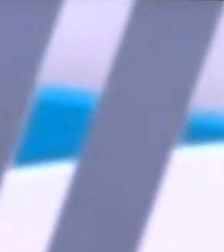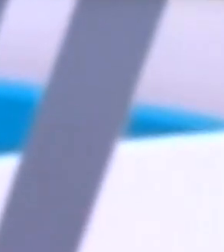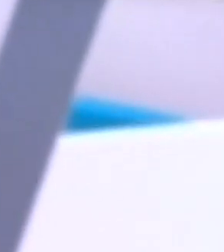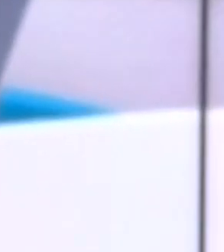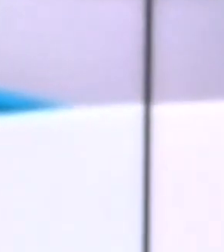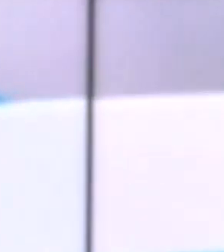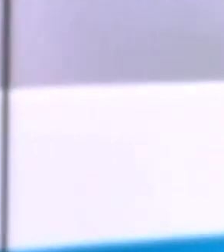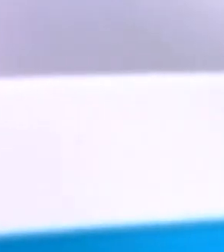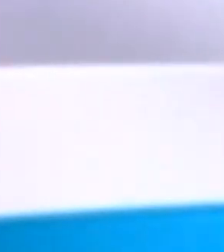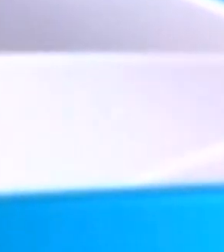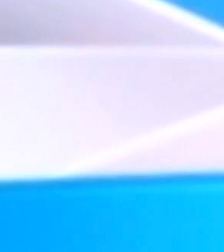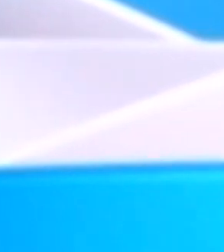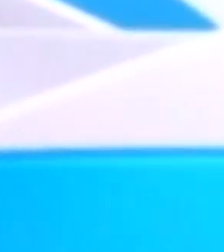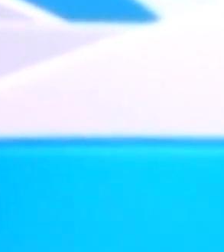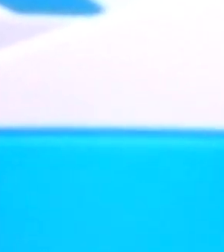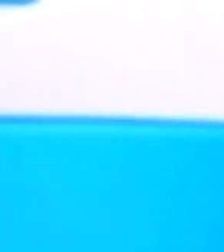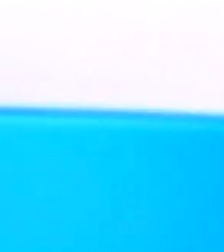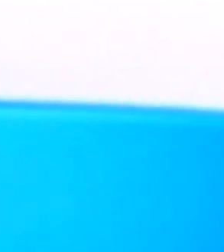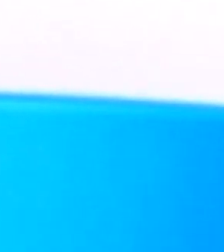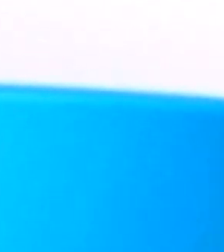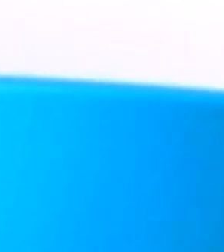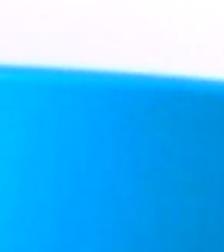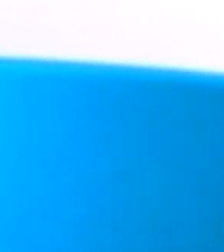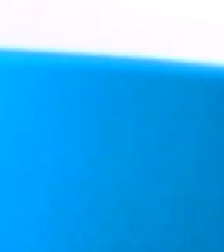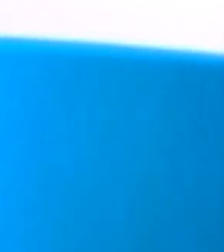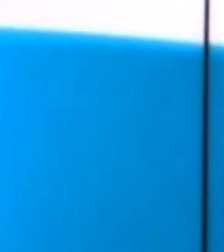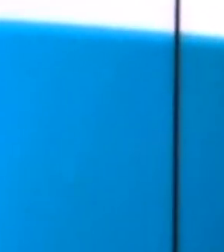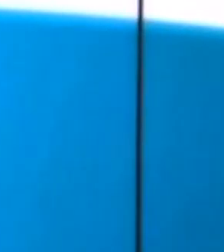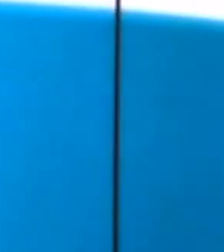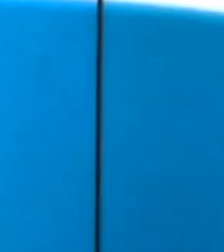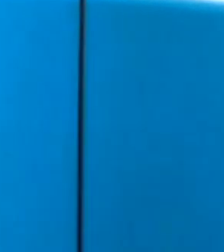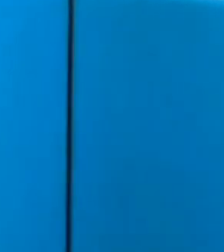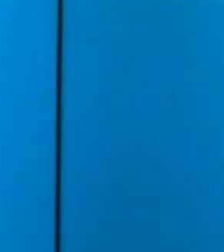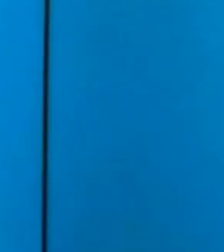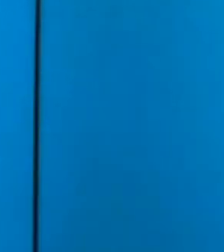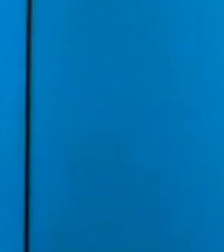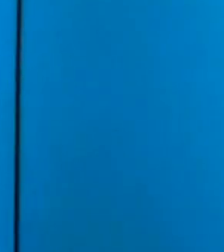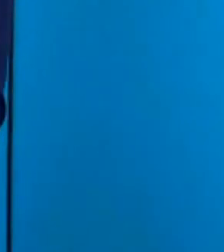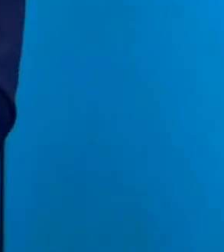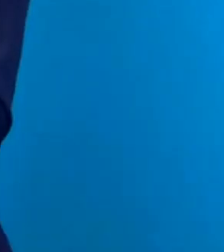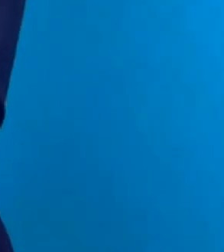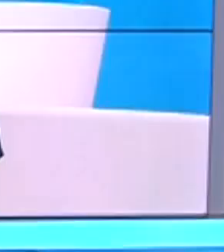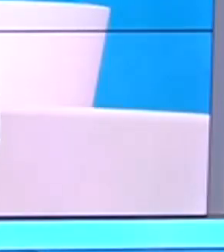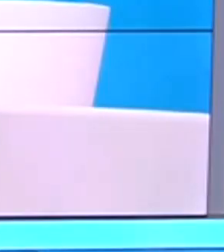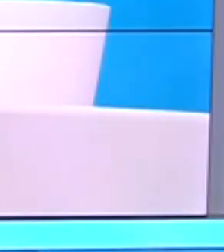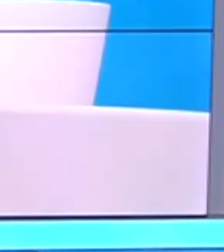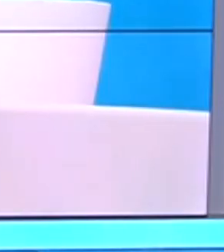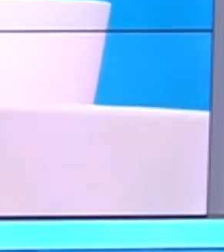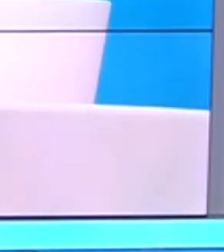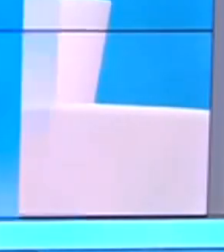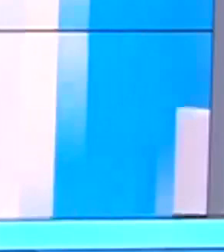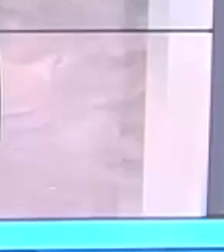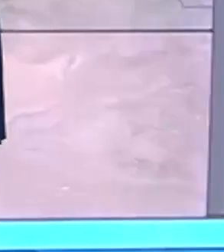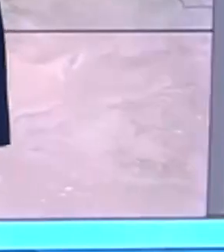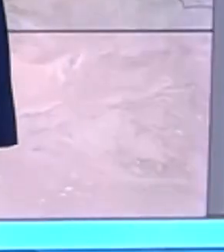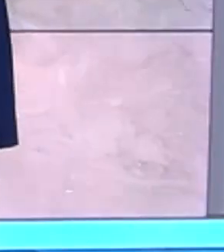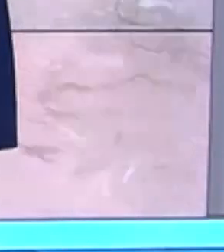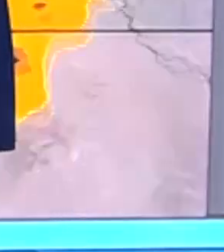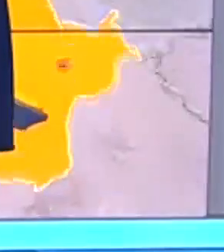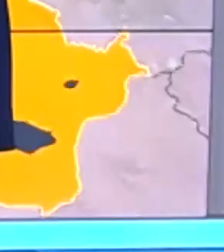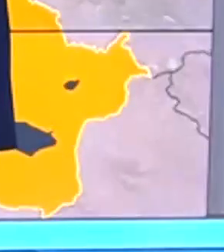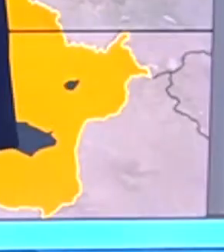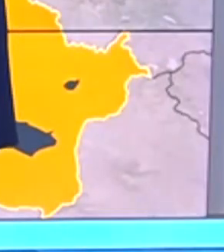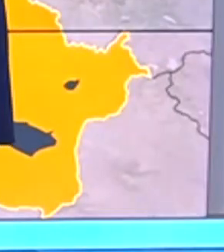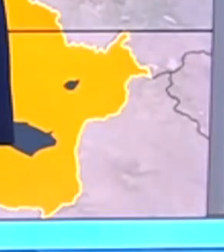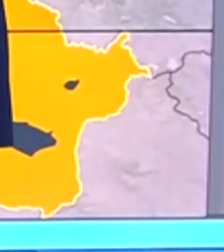Арма ардақты ағайын студияда кенжіні арай 31 мамыр сейсенбіге арналған ауа райы болжамын назарларыңызға ұсынамын. Солтүстіктің басым бөлігінде